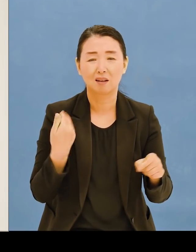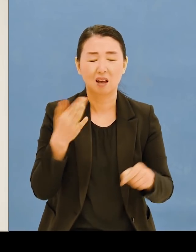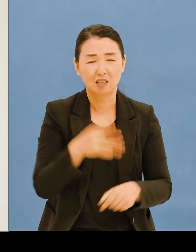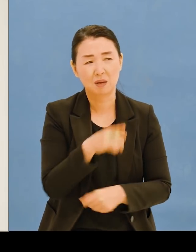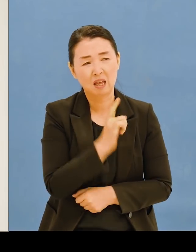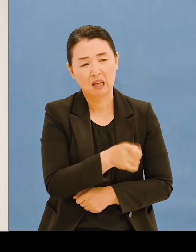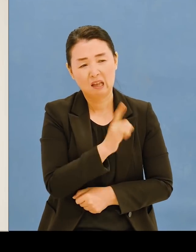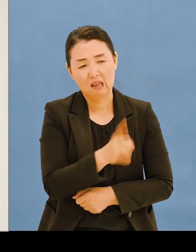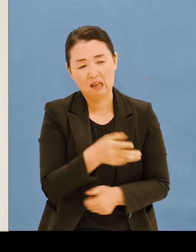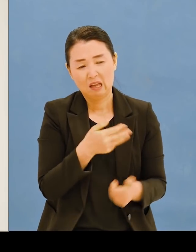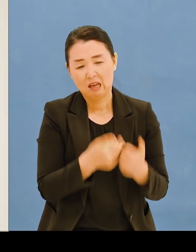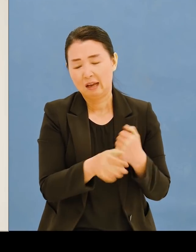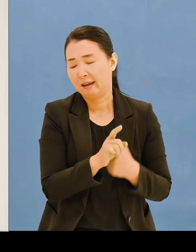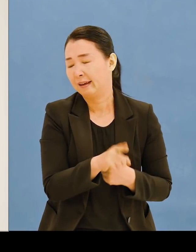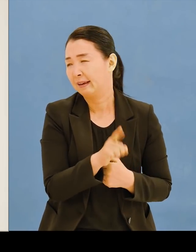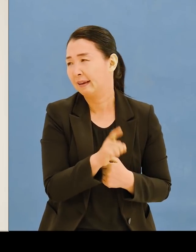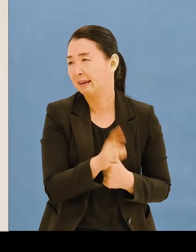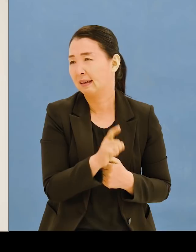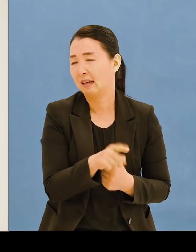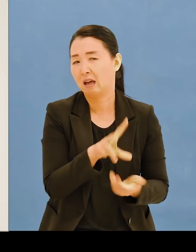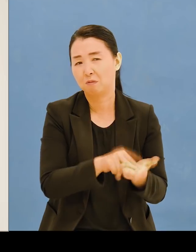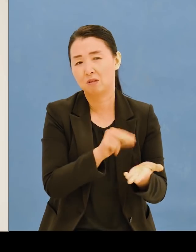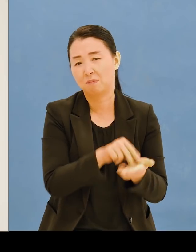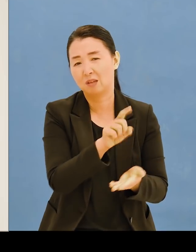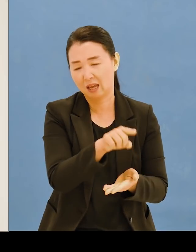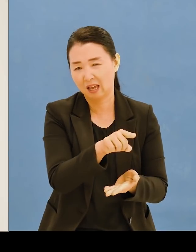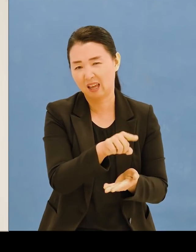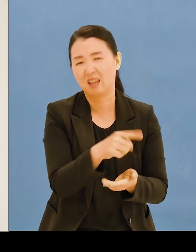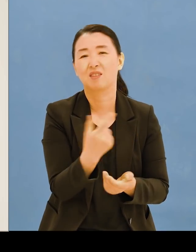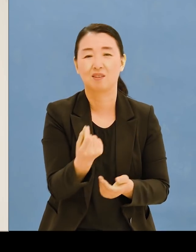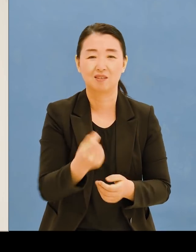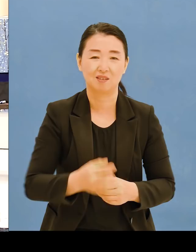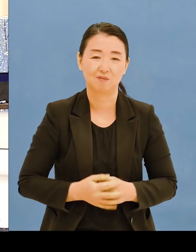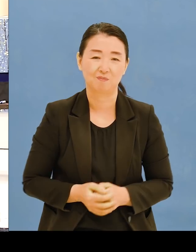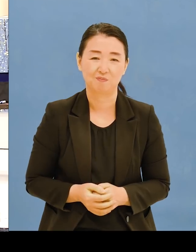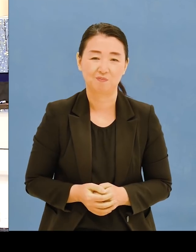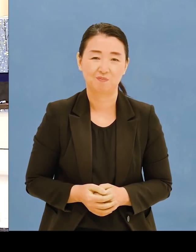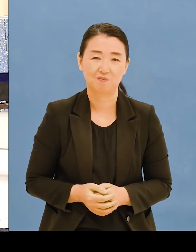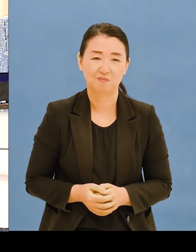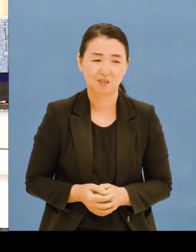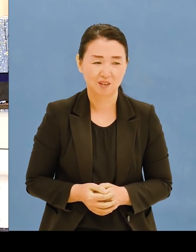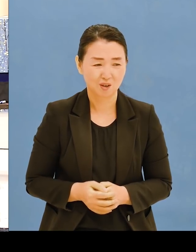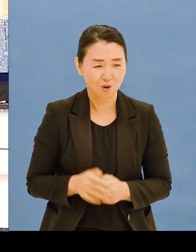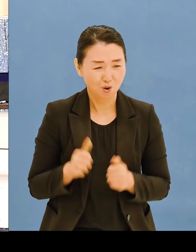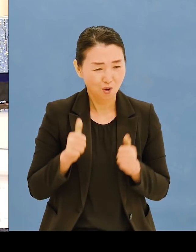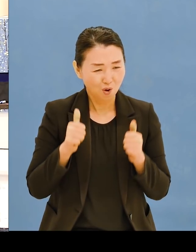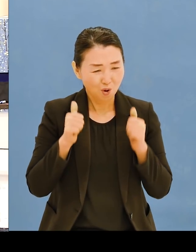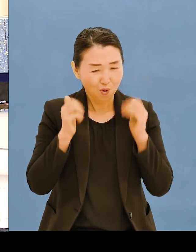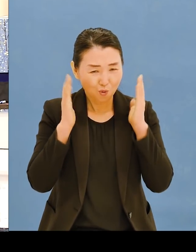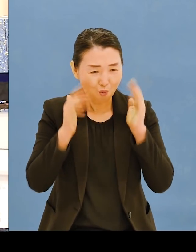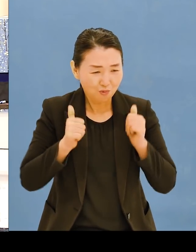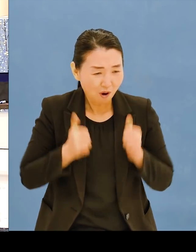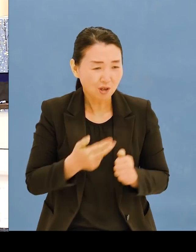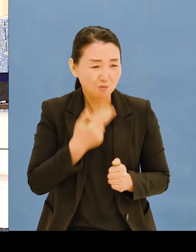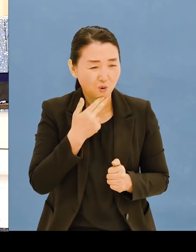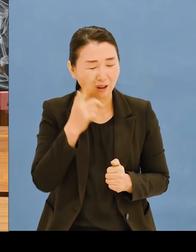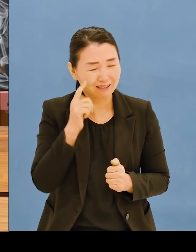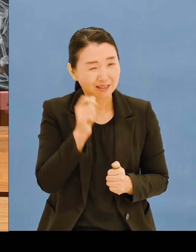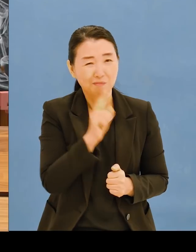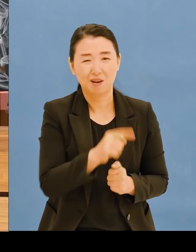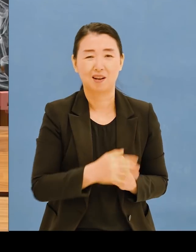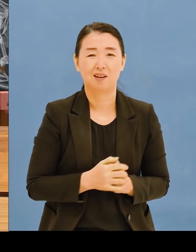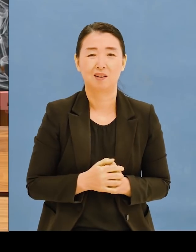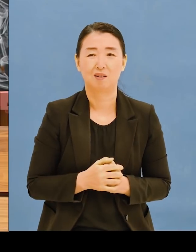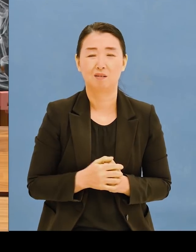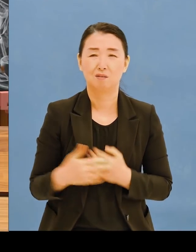좀 손가락질을 제 안에서 제 마음에서는 좀 손가락질을 했던 것 같아요. 잔다 공부 열심히 안 하고. 네, 그랬던 것 같아요. 육체적으로